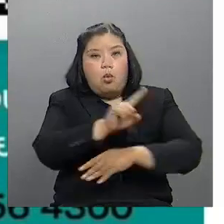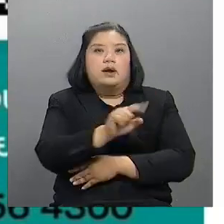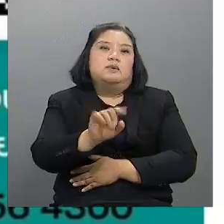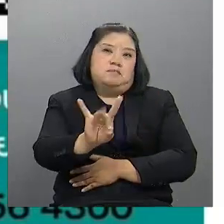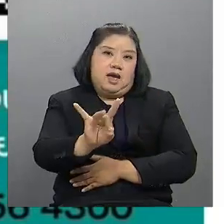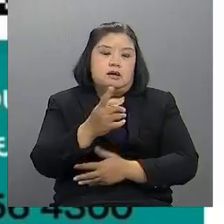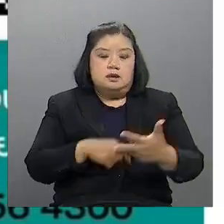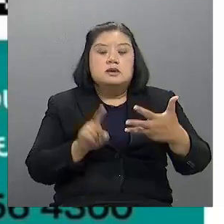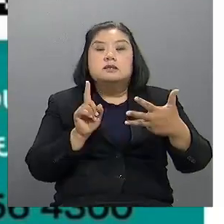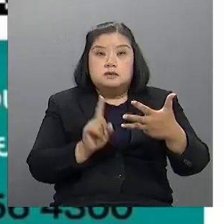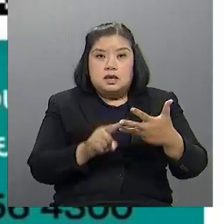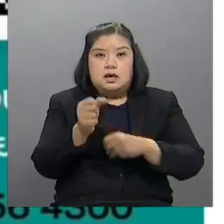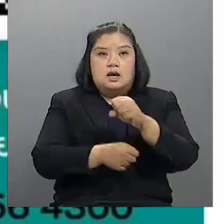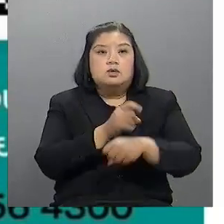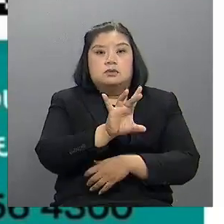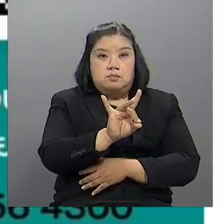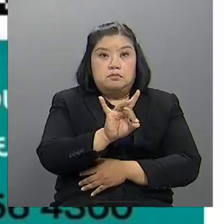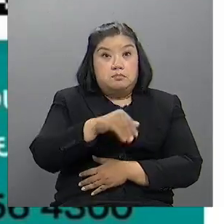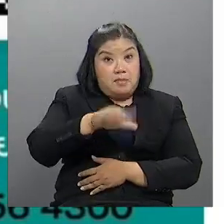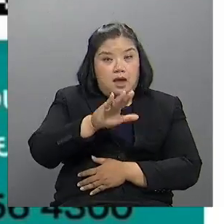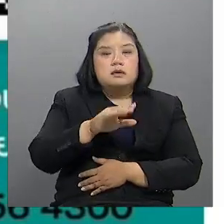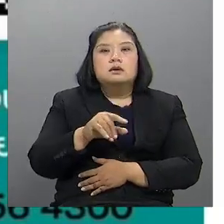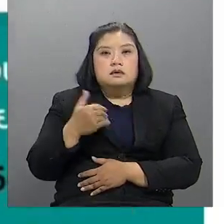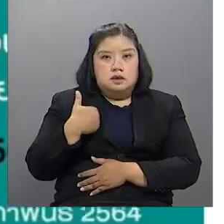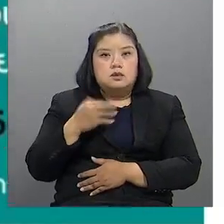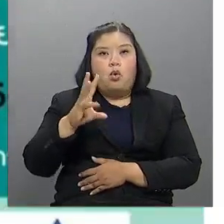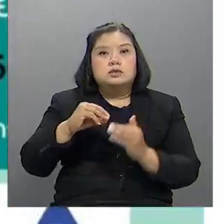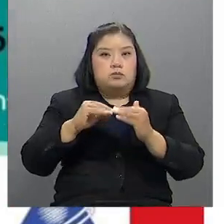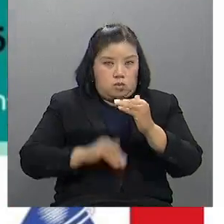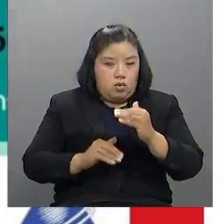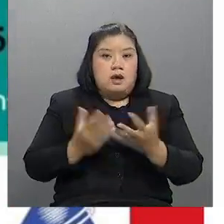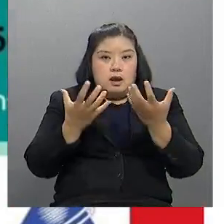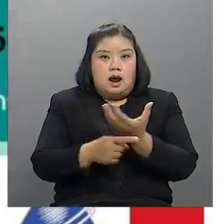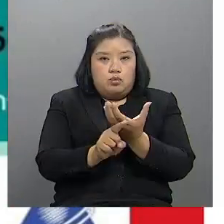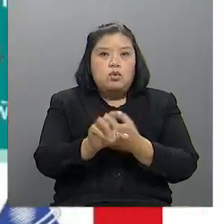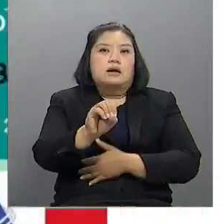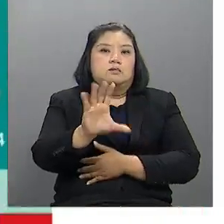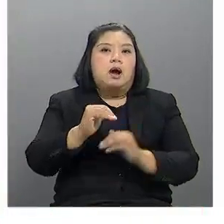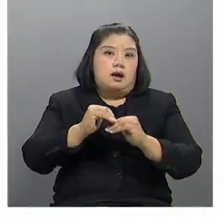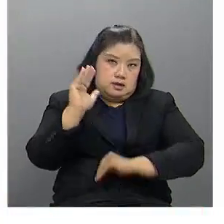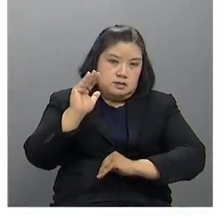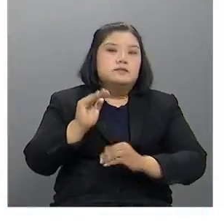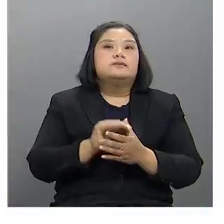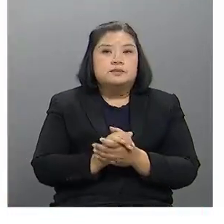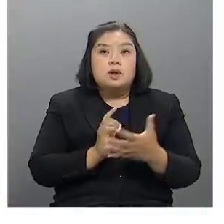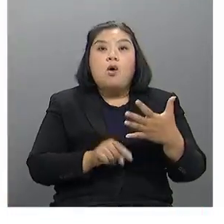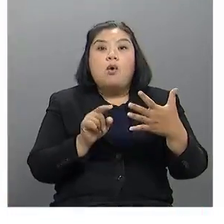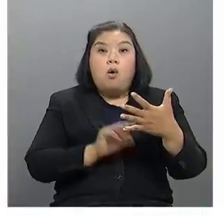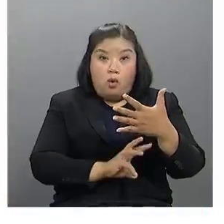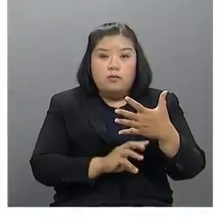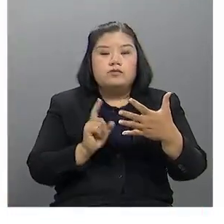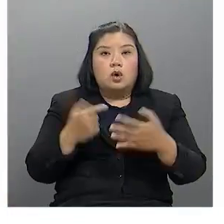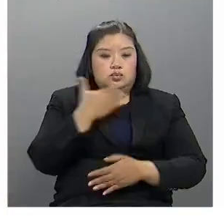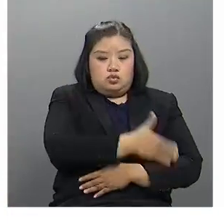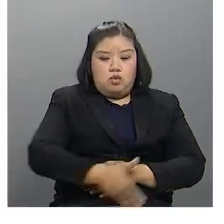อายุ 18ถึง 60ปี 5น้ำหนักตัวไม่ต่ำกว่า 55กก.ขึ้นไปและ 6สุขภาพแข็งแรง